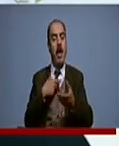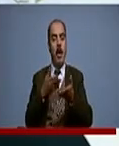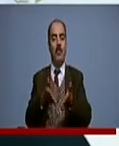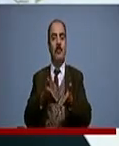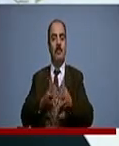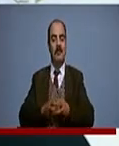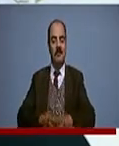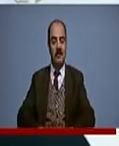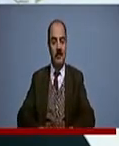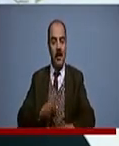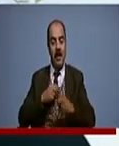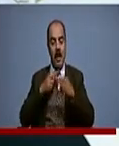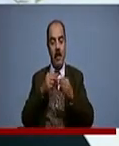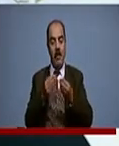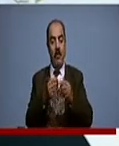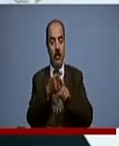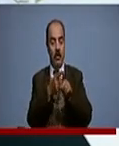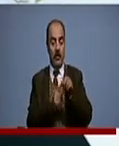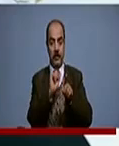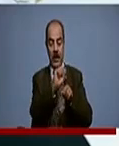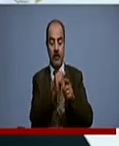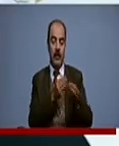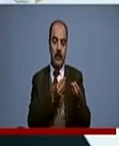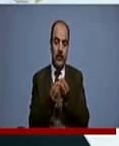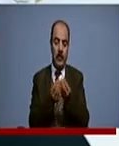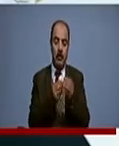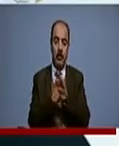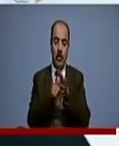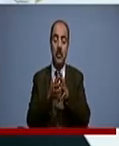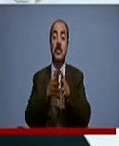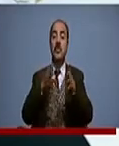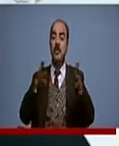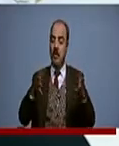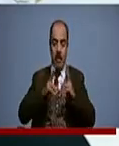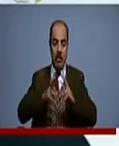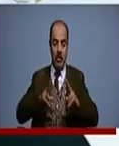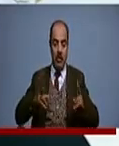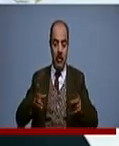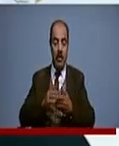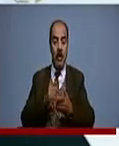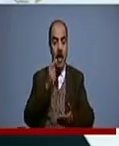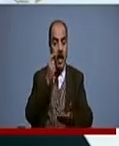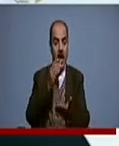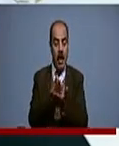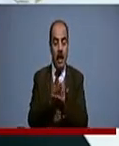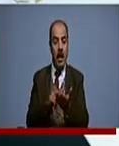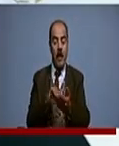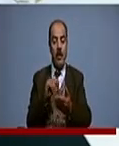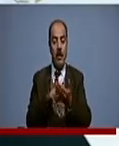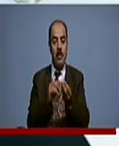هذه المسألة، وبيسعدني التعاون المهم مع مصر في السيطرة على الحدود ومواجهة